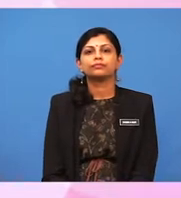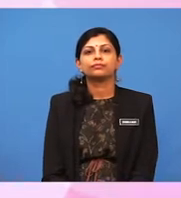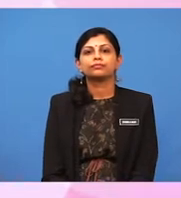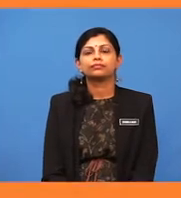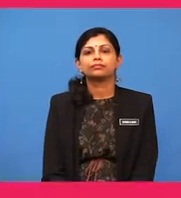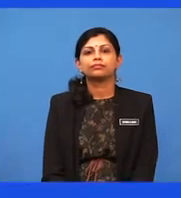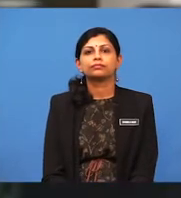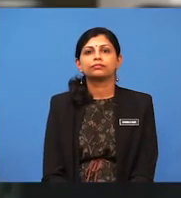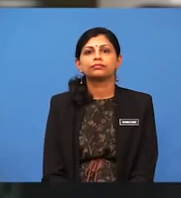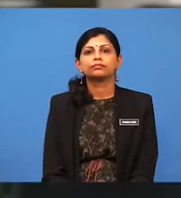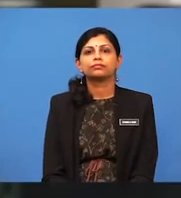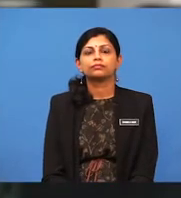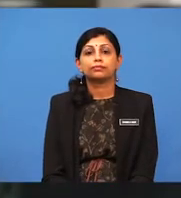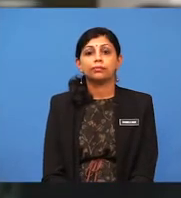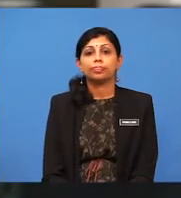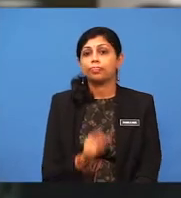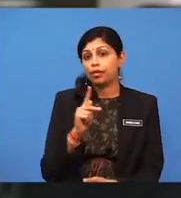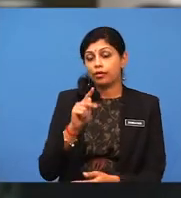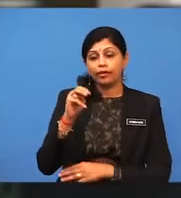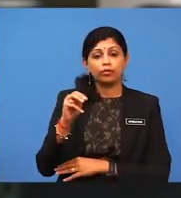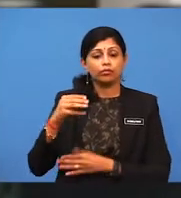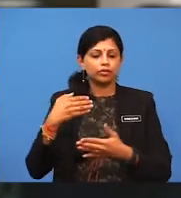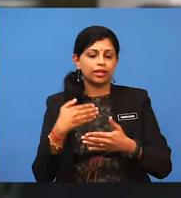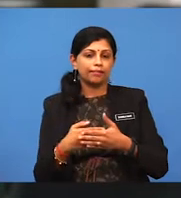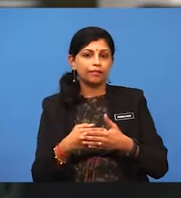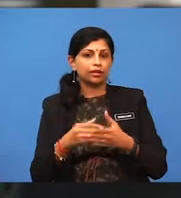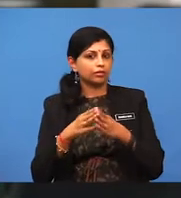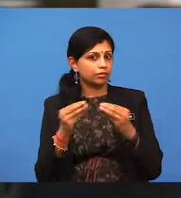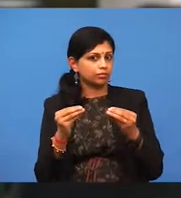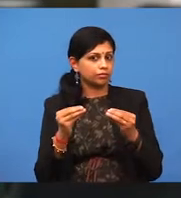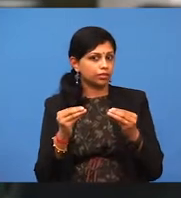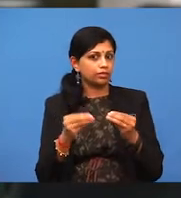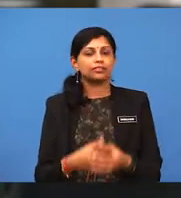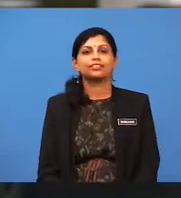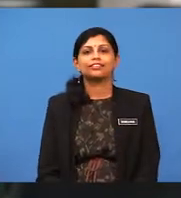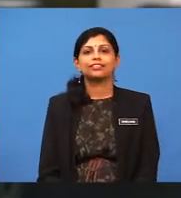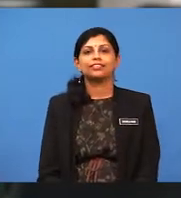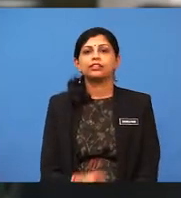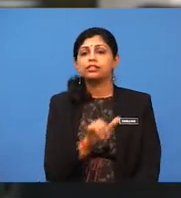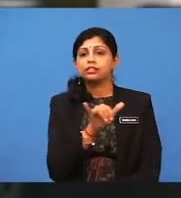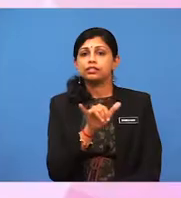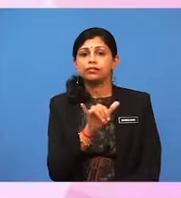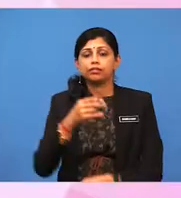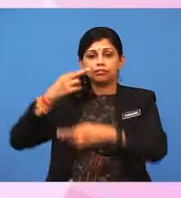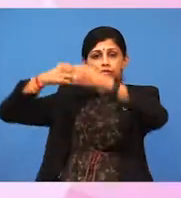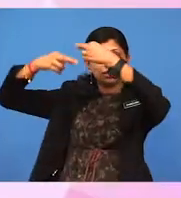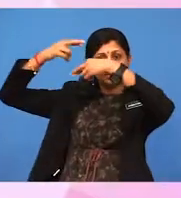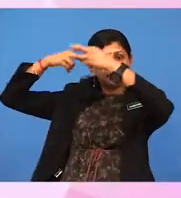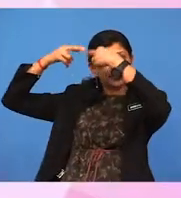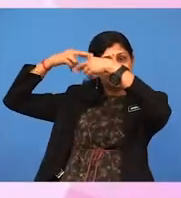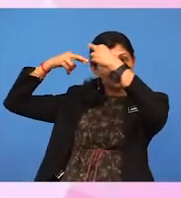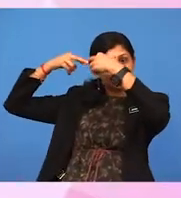Kiah." Baiklah, kita sudah sampai ke penghujung rancangan. Marilah kita sama-sama imbas